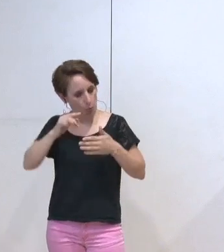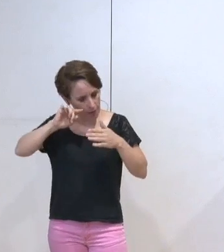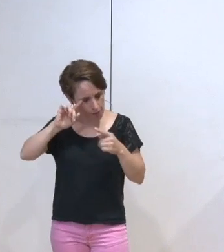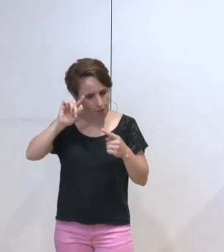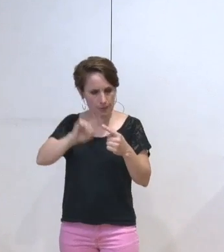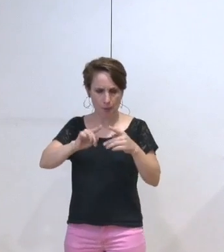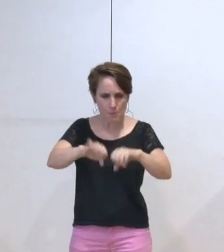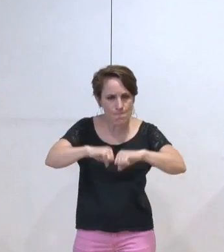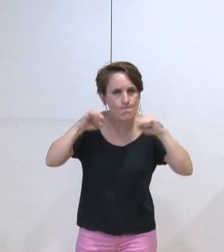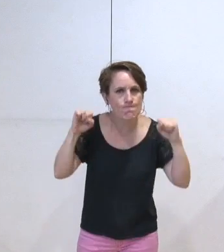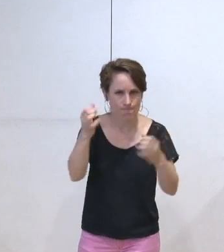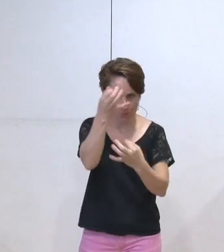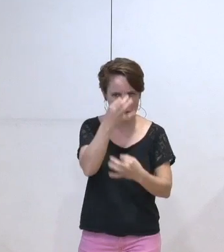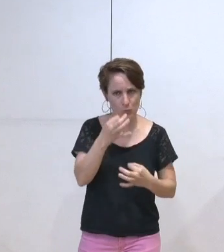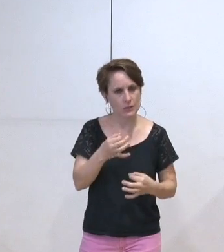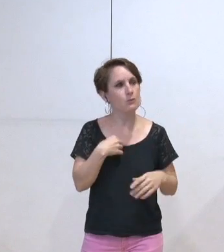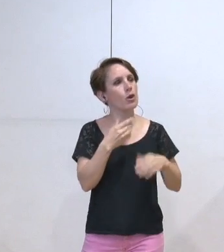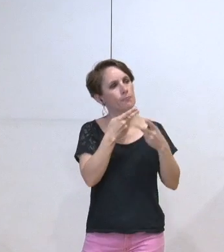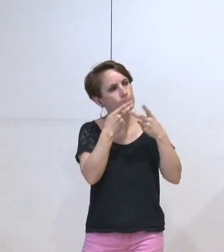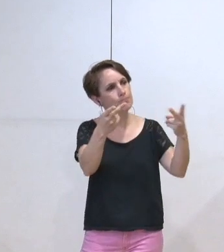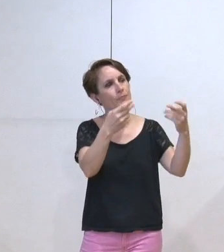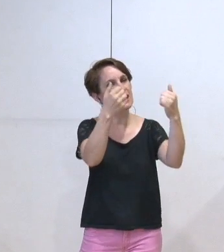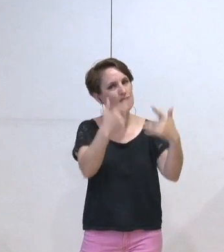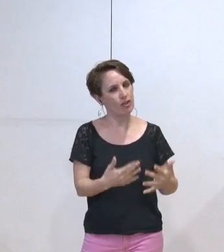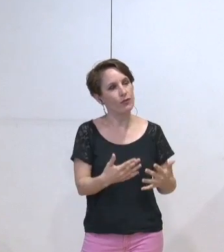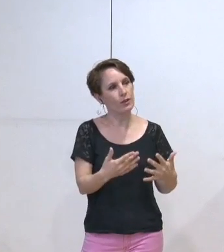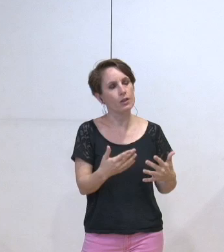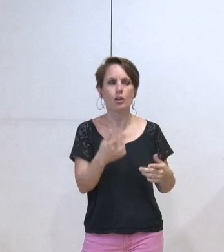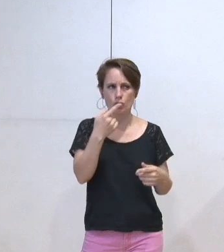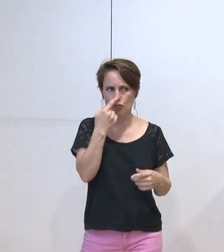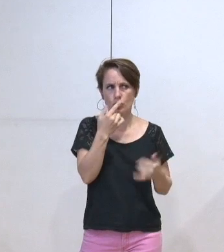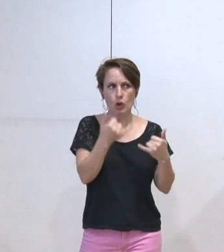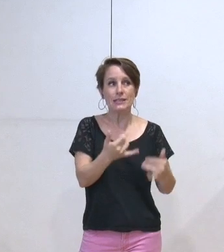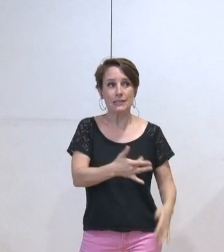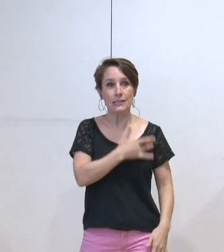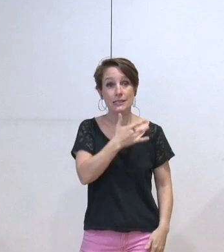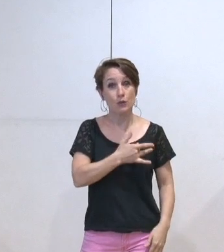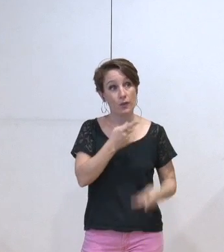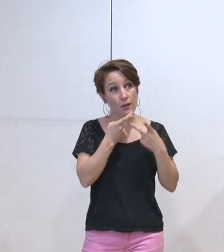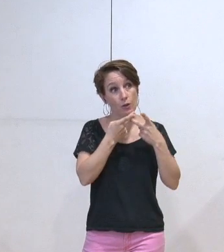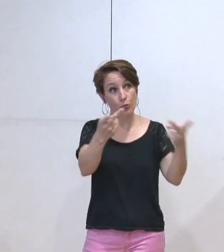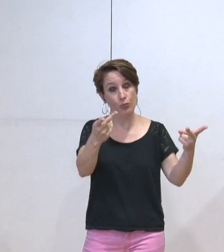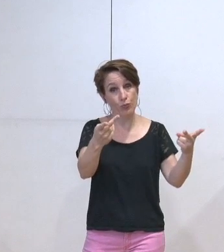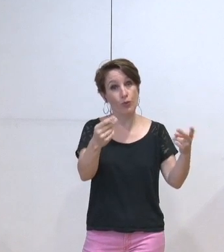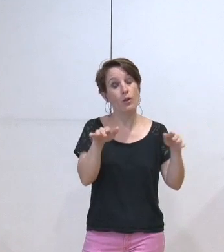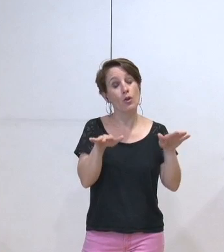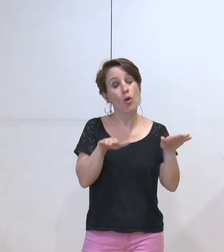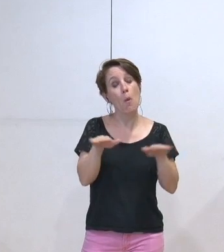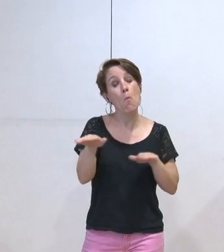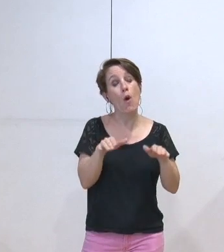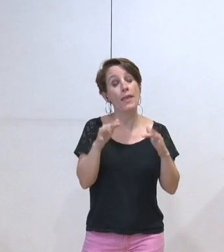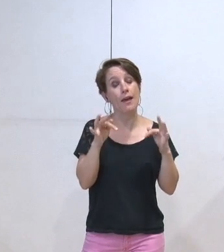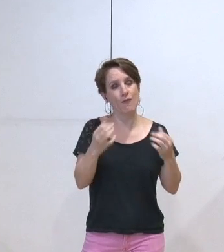commençons par appeler quelques chiffres je crois que c'est utile dans cette enceinte de réexpliquer les moyen du service public